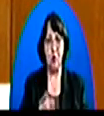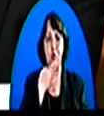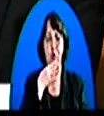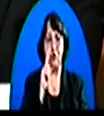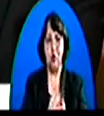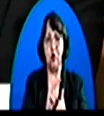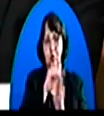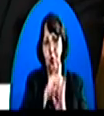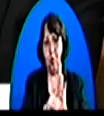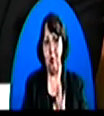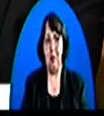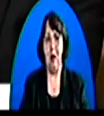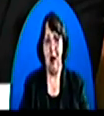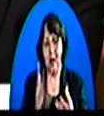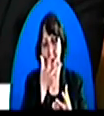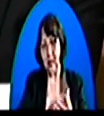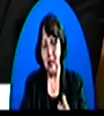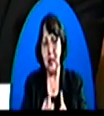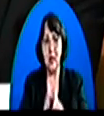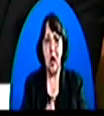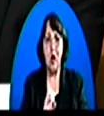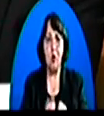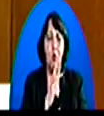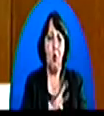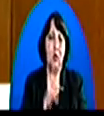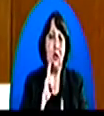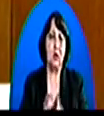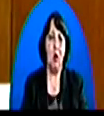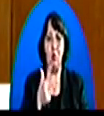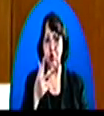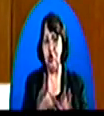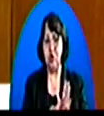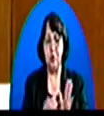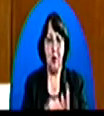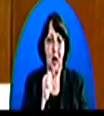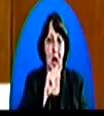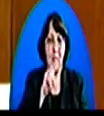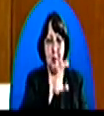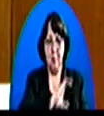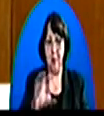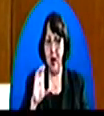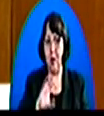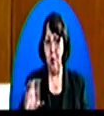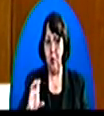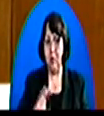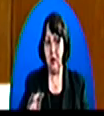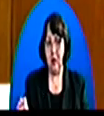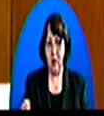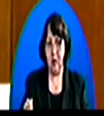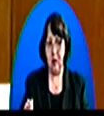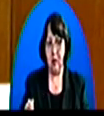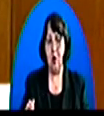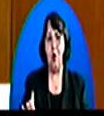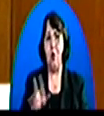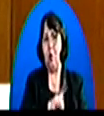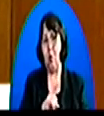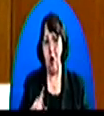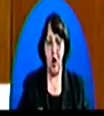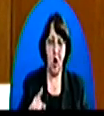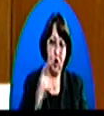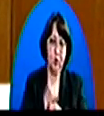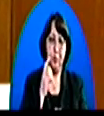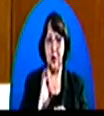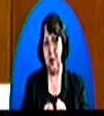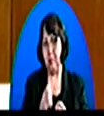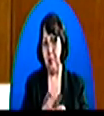журам одоо гараад бол хэрэгжиж байна. За хуулийн дагуу 39,000 аж ахуй нэгж байгуулах. За дээр нь нийтдээ нэг хуваарь хөдөлмөр эхэлж юу